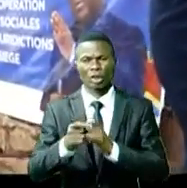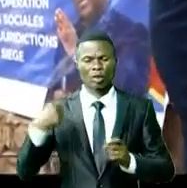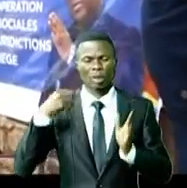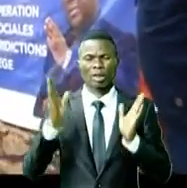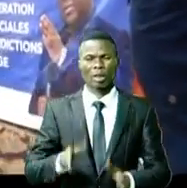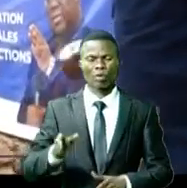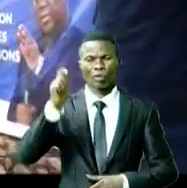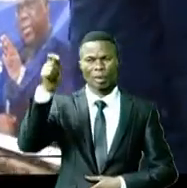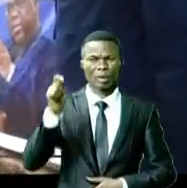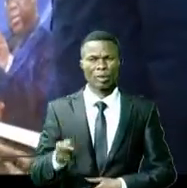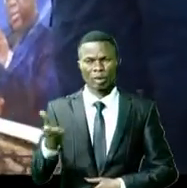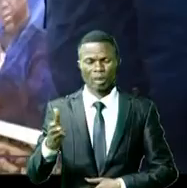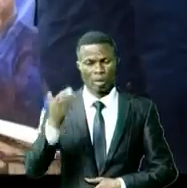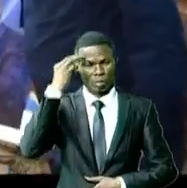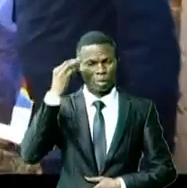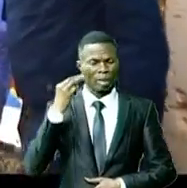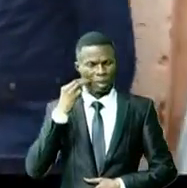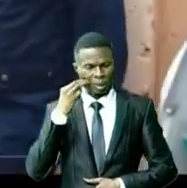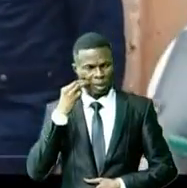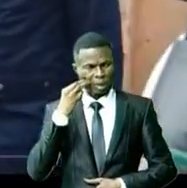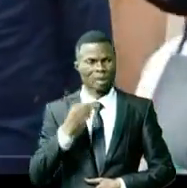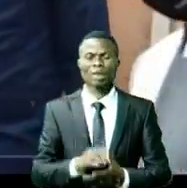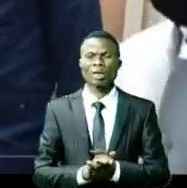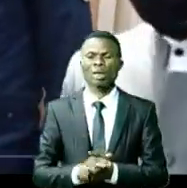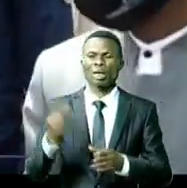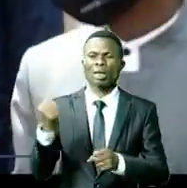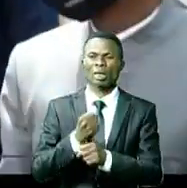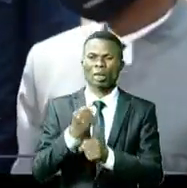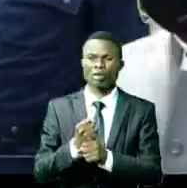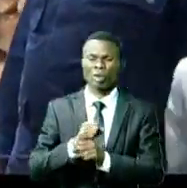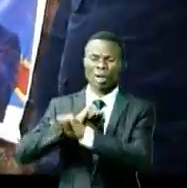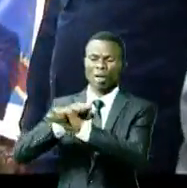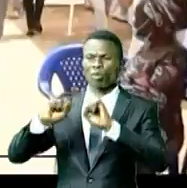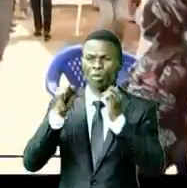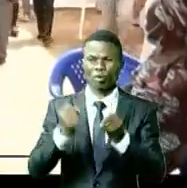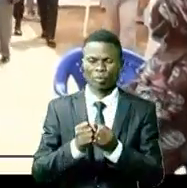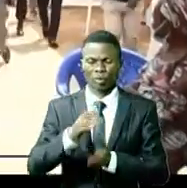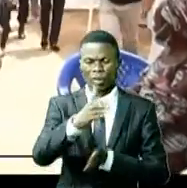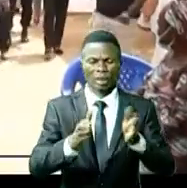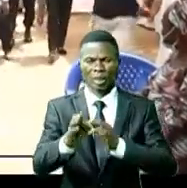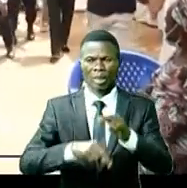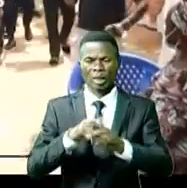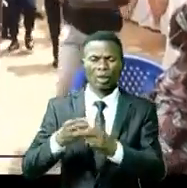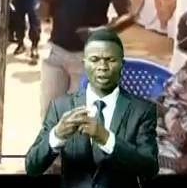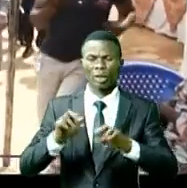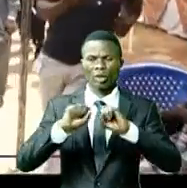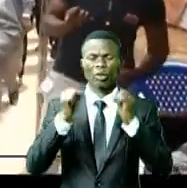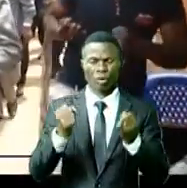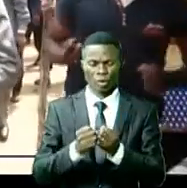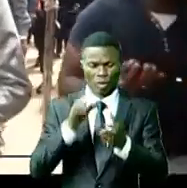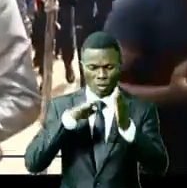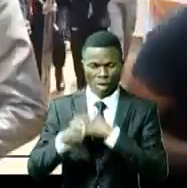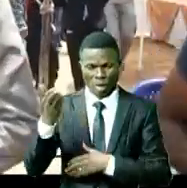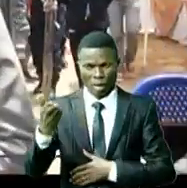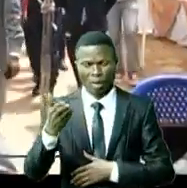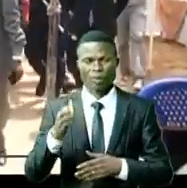après, Madame la ministre de l'Emploi, Travail et Prévoyance sociale s'est dirigée dans l'enceinte de la Caisse nationale de sécurité sociale CNSS